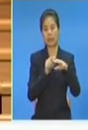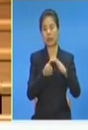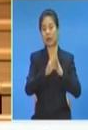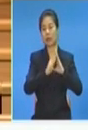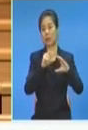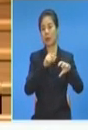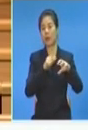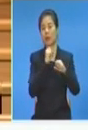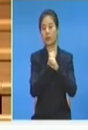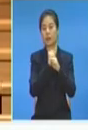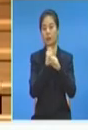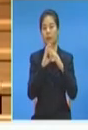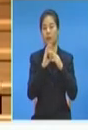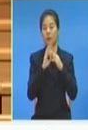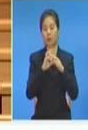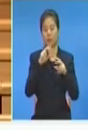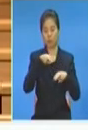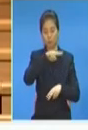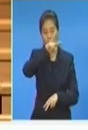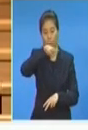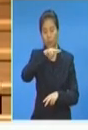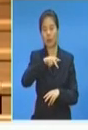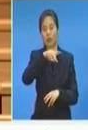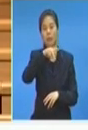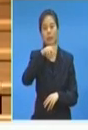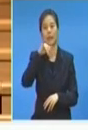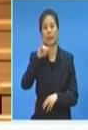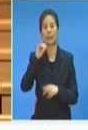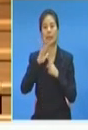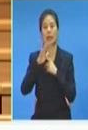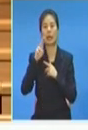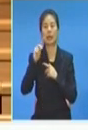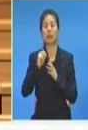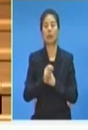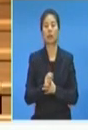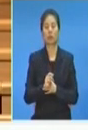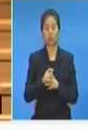งจังจนกระทั่งเป็นคดีอาญาในศาล